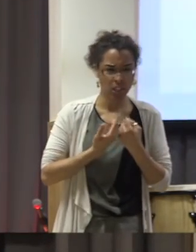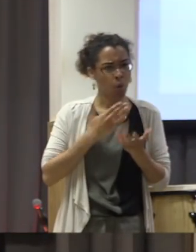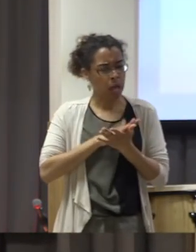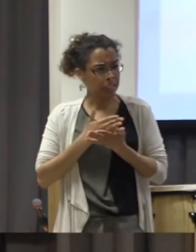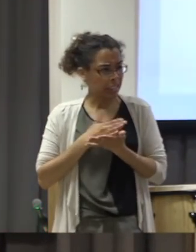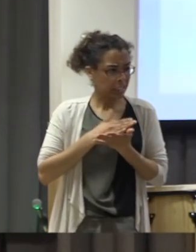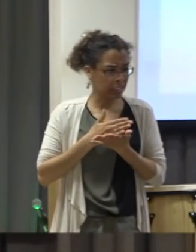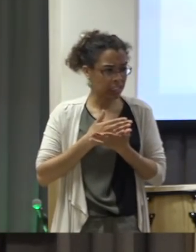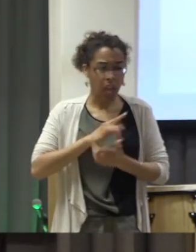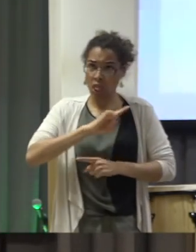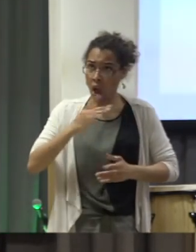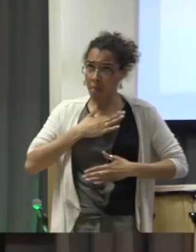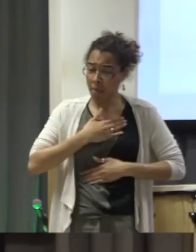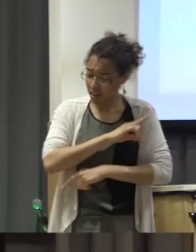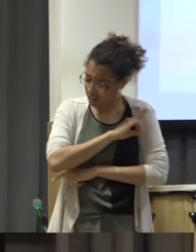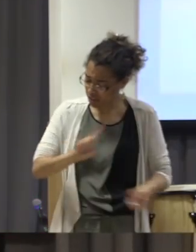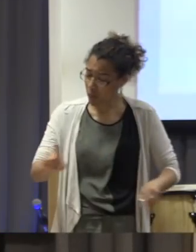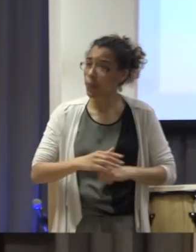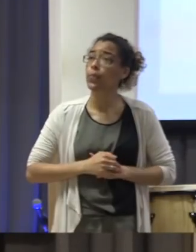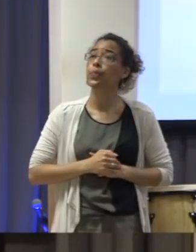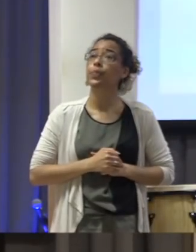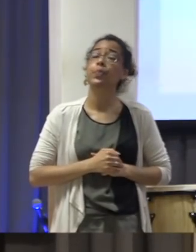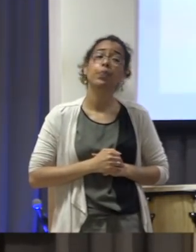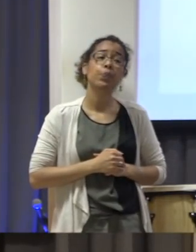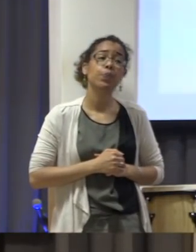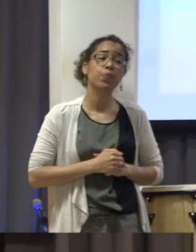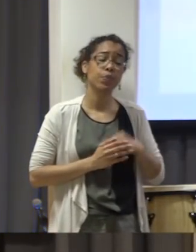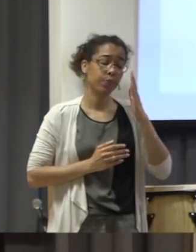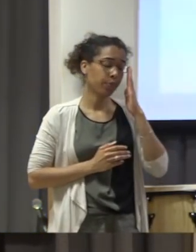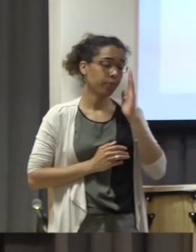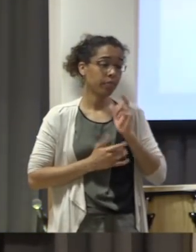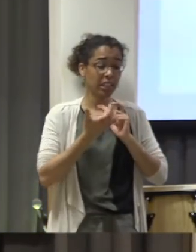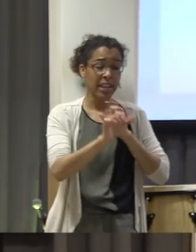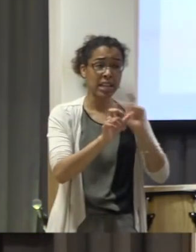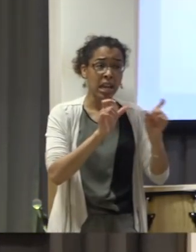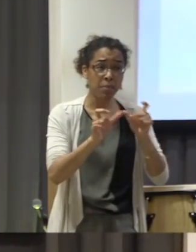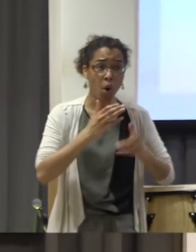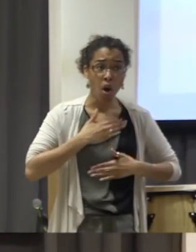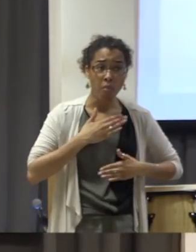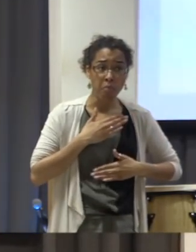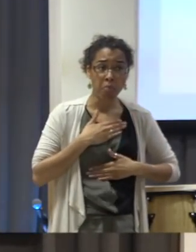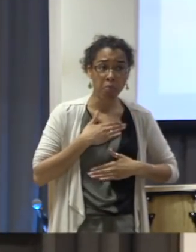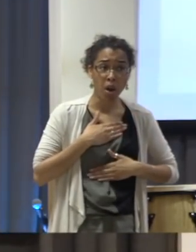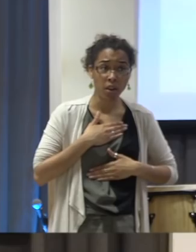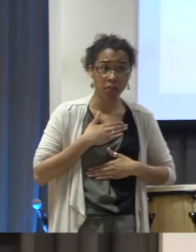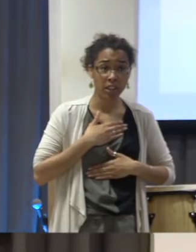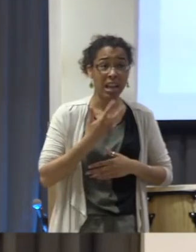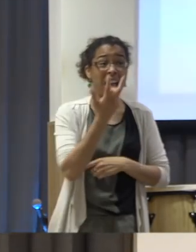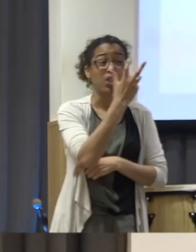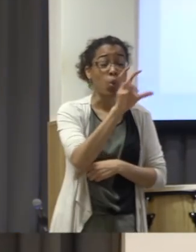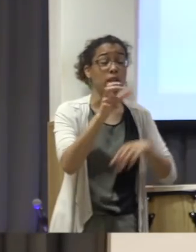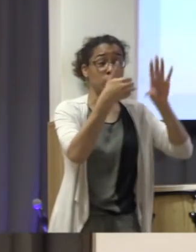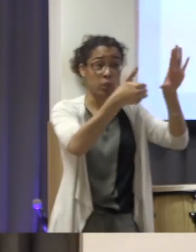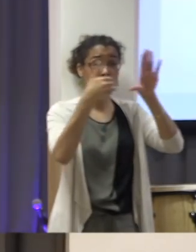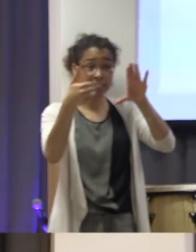doute, non, je ne crains point. Et le mot craindre, ne crains point, c'est marqué 366